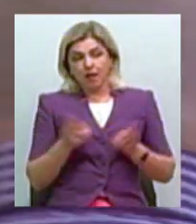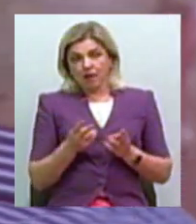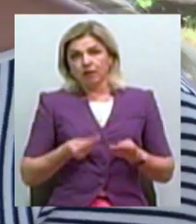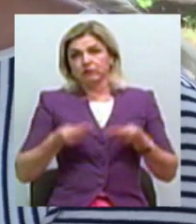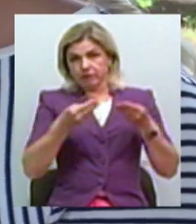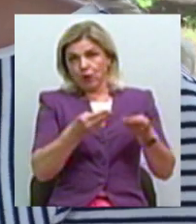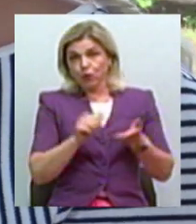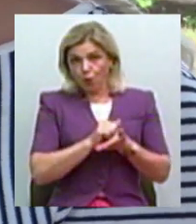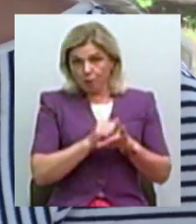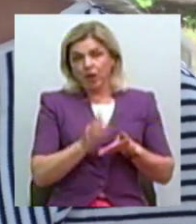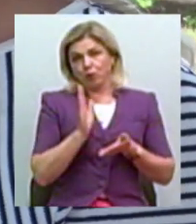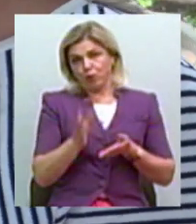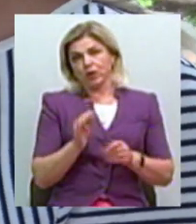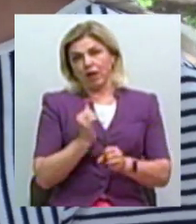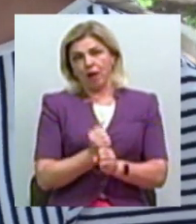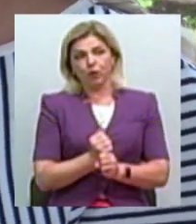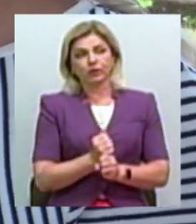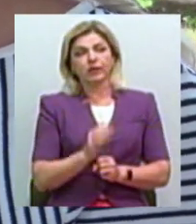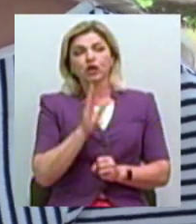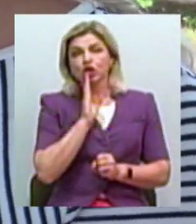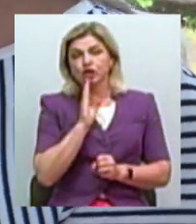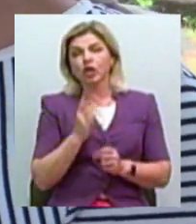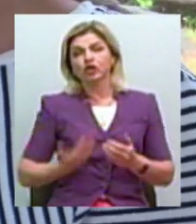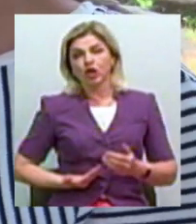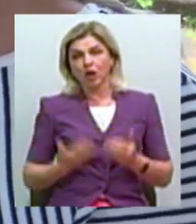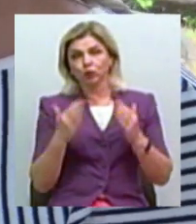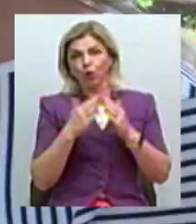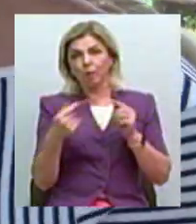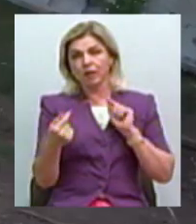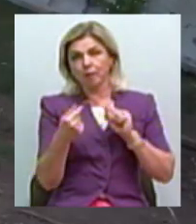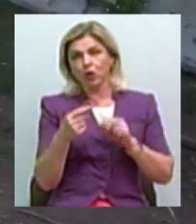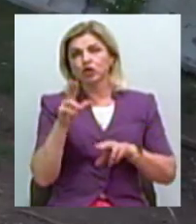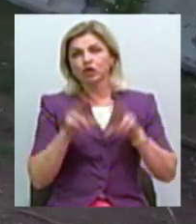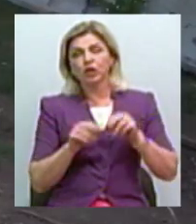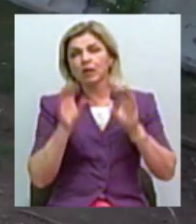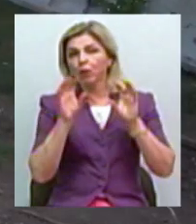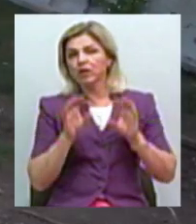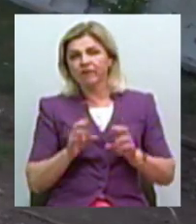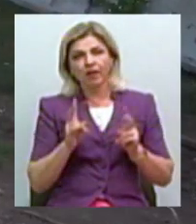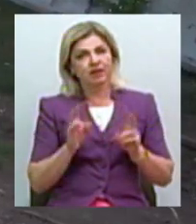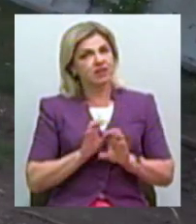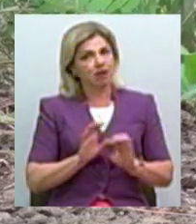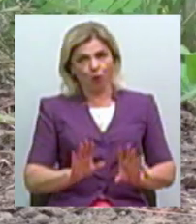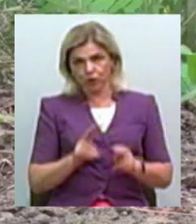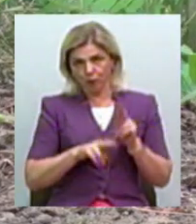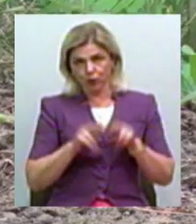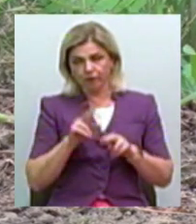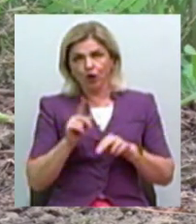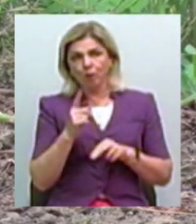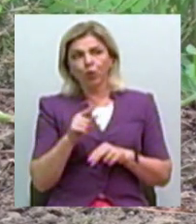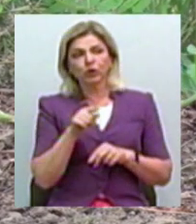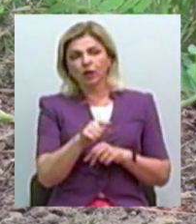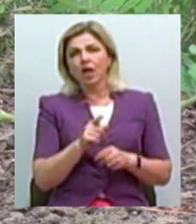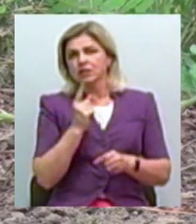будем работать. Міла Юрченко, яка живе в будинку напроти, вважає будівництво незаконним. Виступає також проти того, щоб в сквері